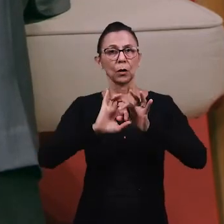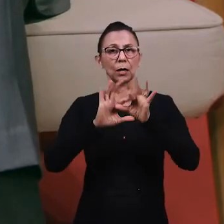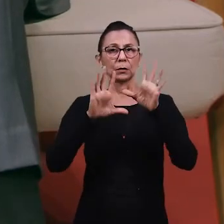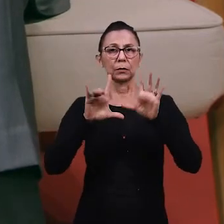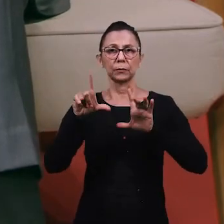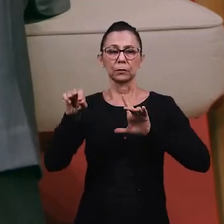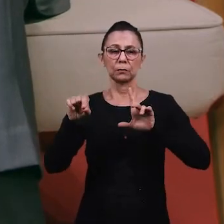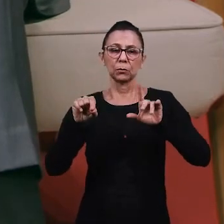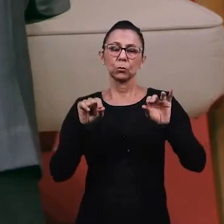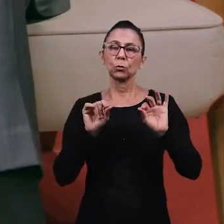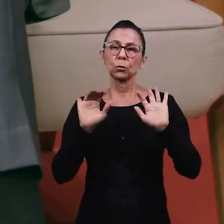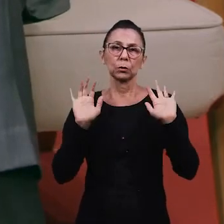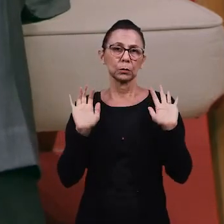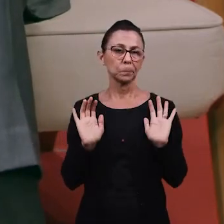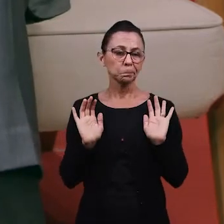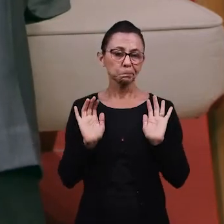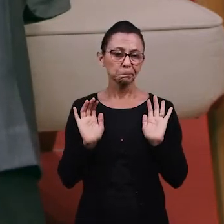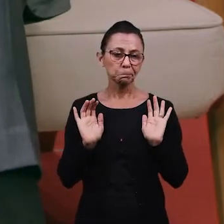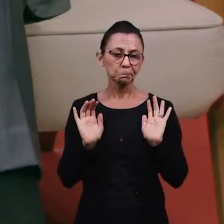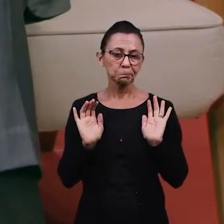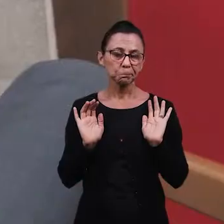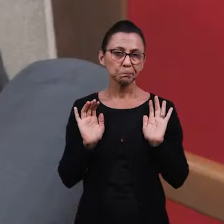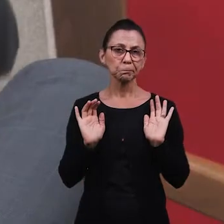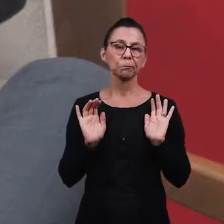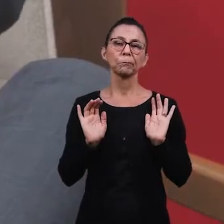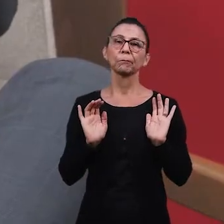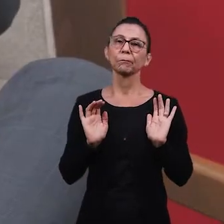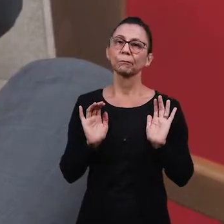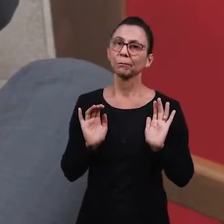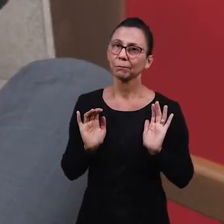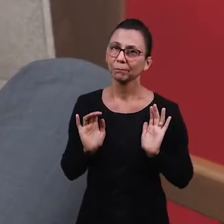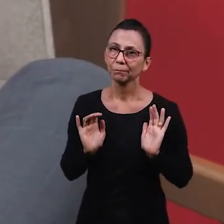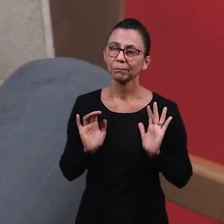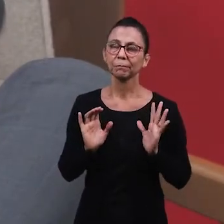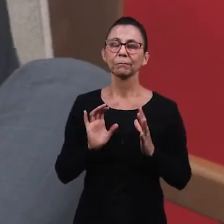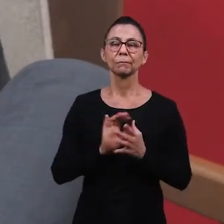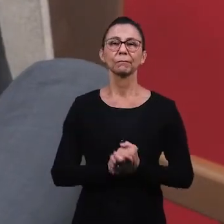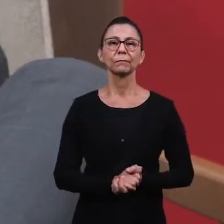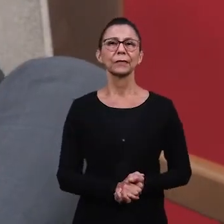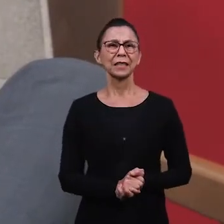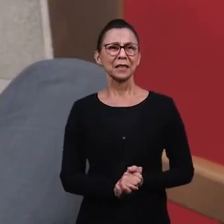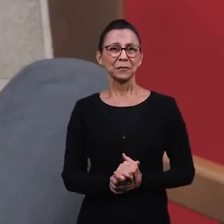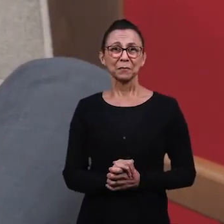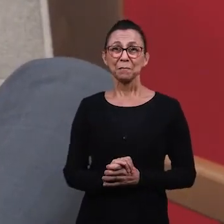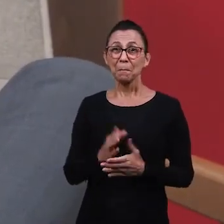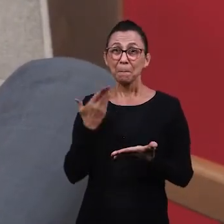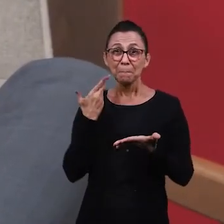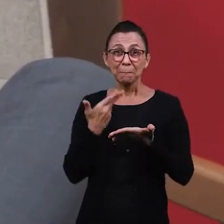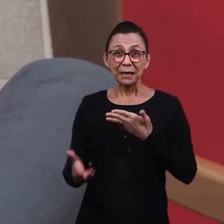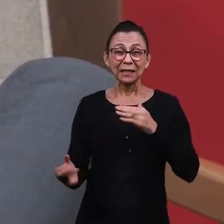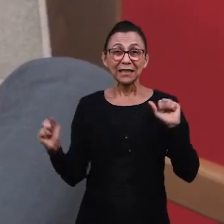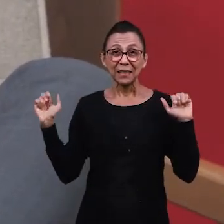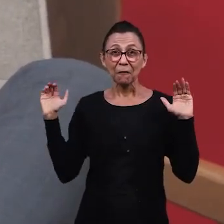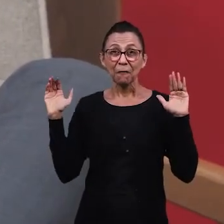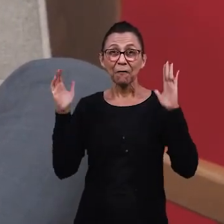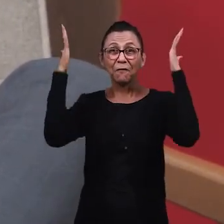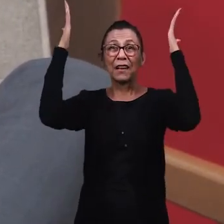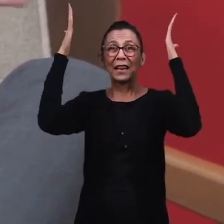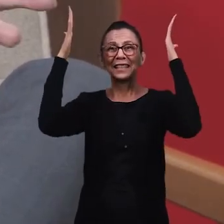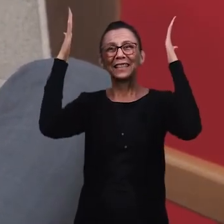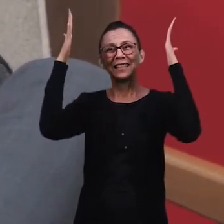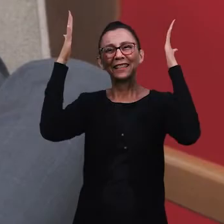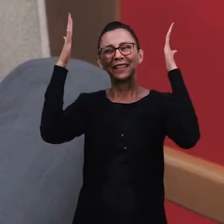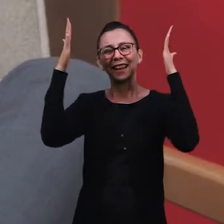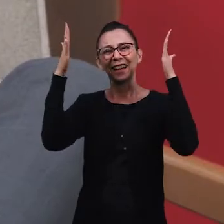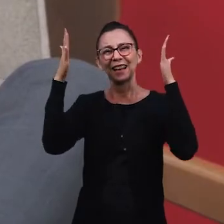bénédiction. Maintenant, et nous laissons toujours le mot, l'investissement, rester dehors de